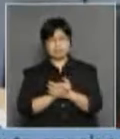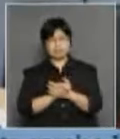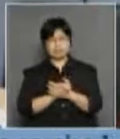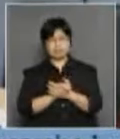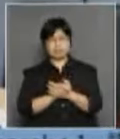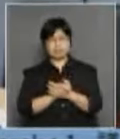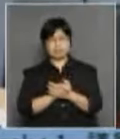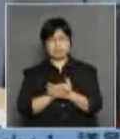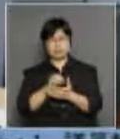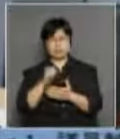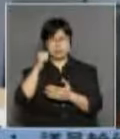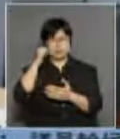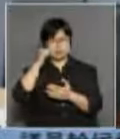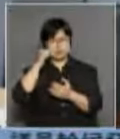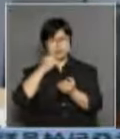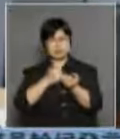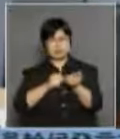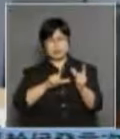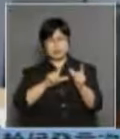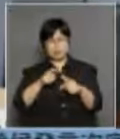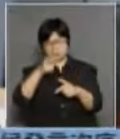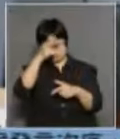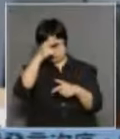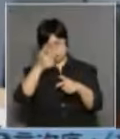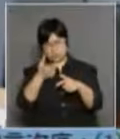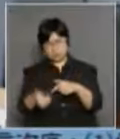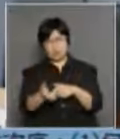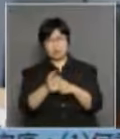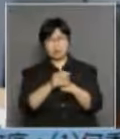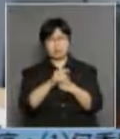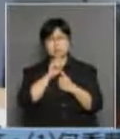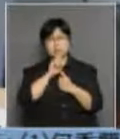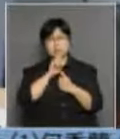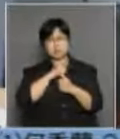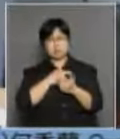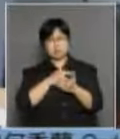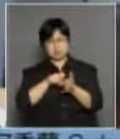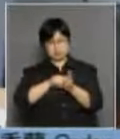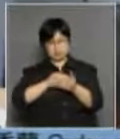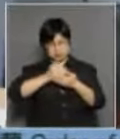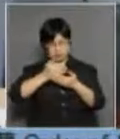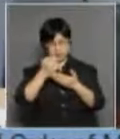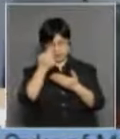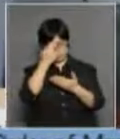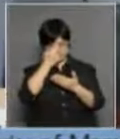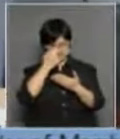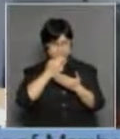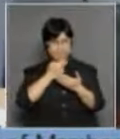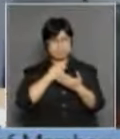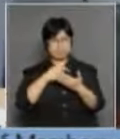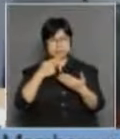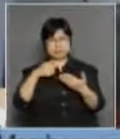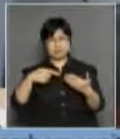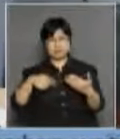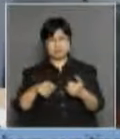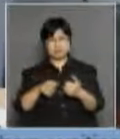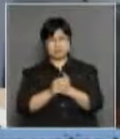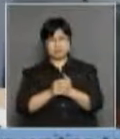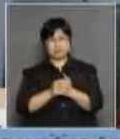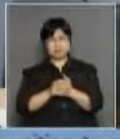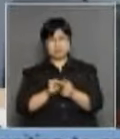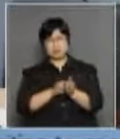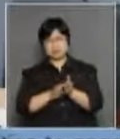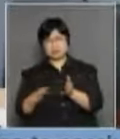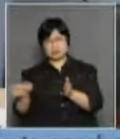這個長生津咧，如果係有呢一個資產審查嘅時候咧，就係、是、歪離咗